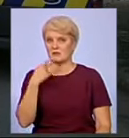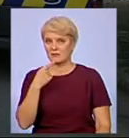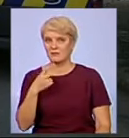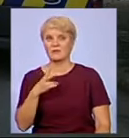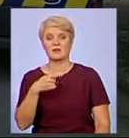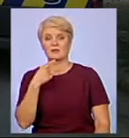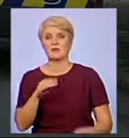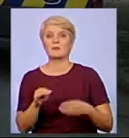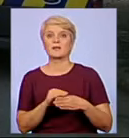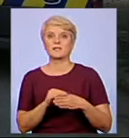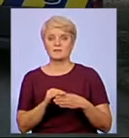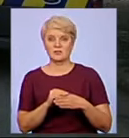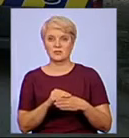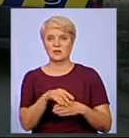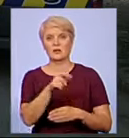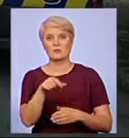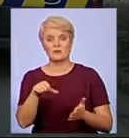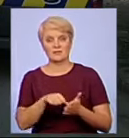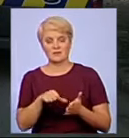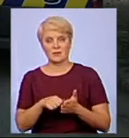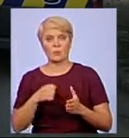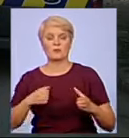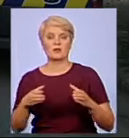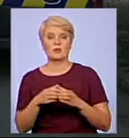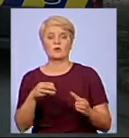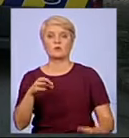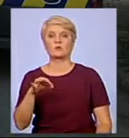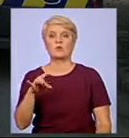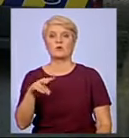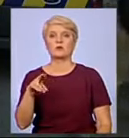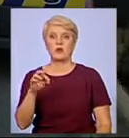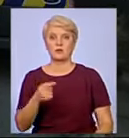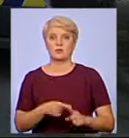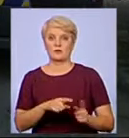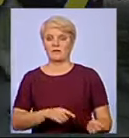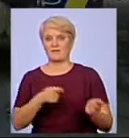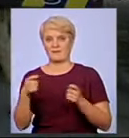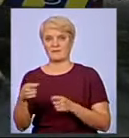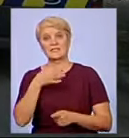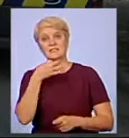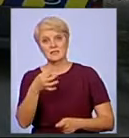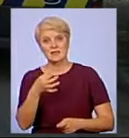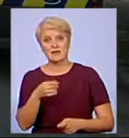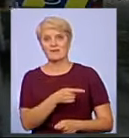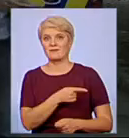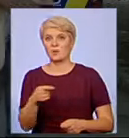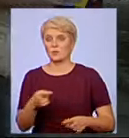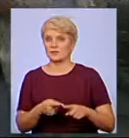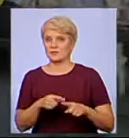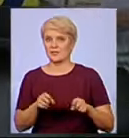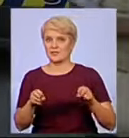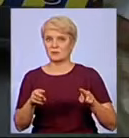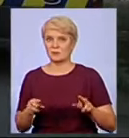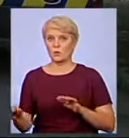не назвав прізвища тих представників батальйону «Торнадо», яких вивезли. Утім, зазначив про те, що в ході цієї